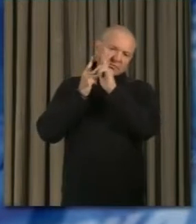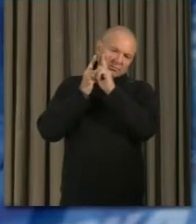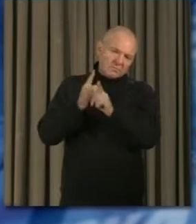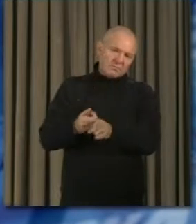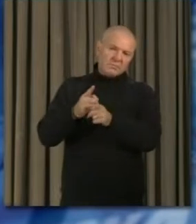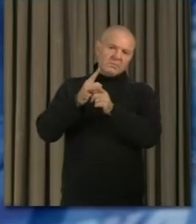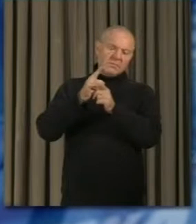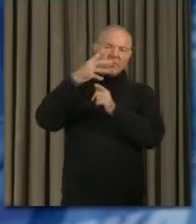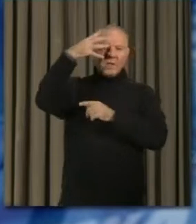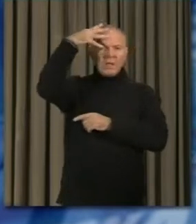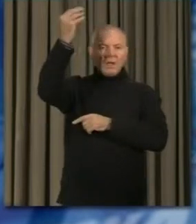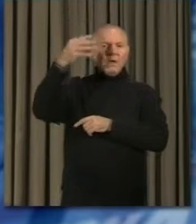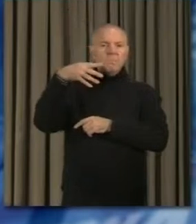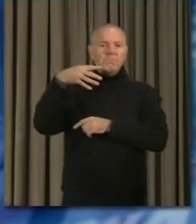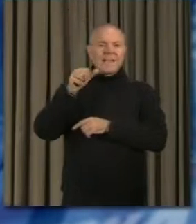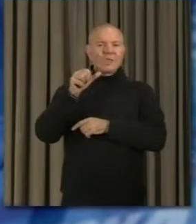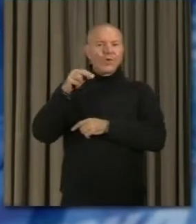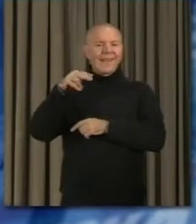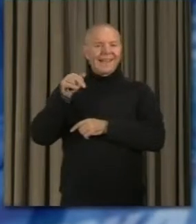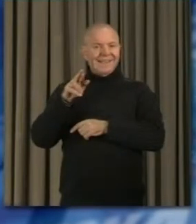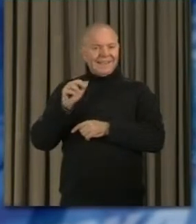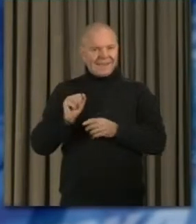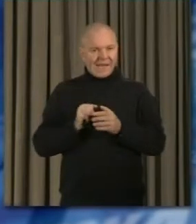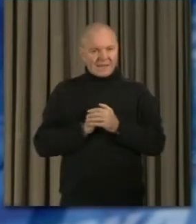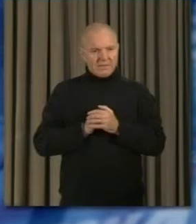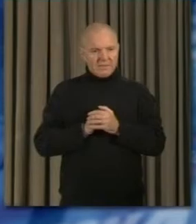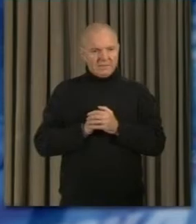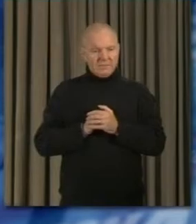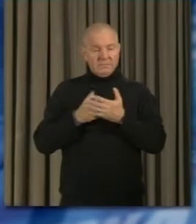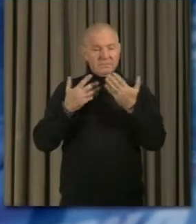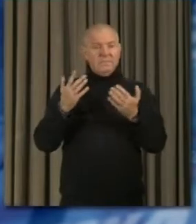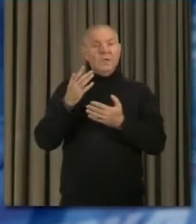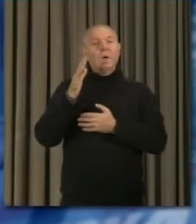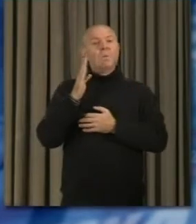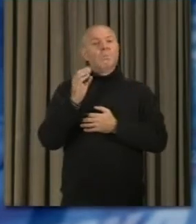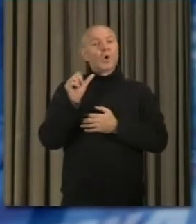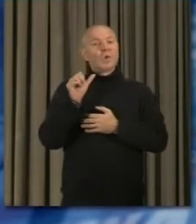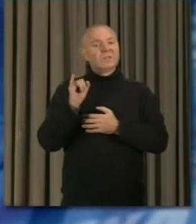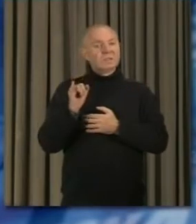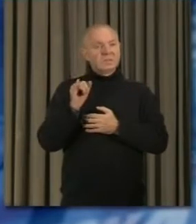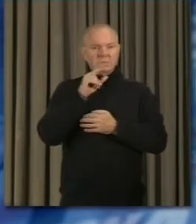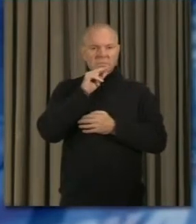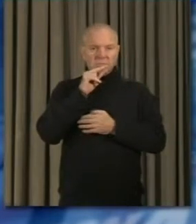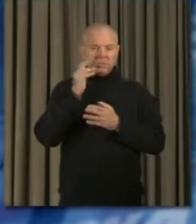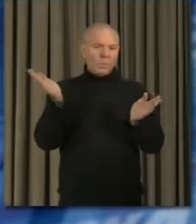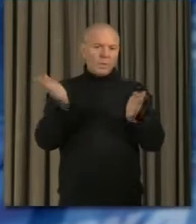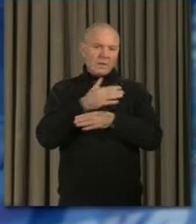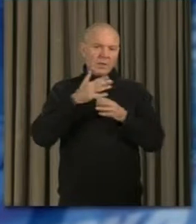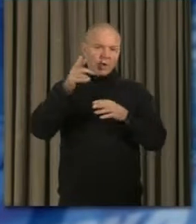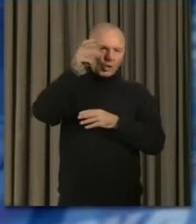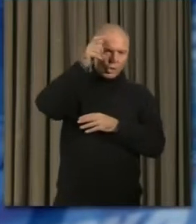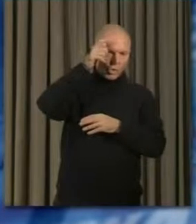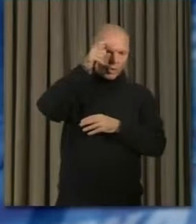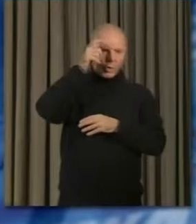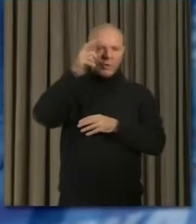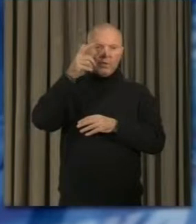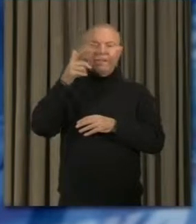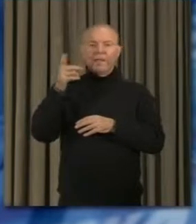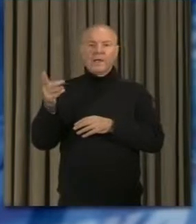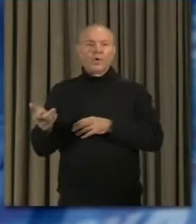e lui è solo un parolaio. Poi la parola a un senatore Umberto Bossi che ha spaziato dall'ossola al governo. Riccardo di cominci in